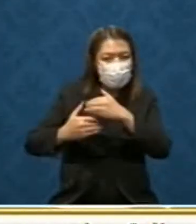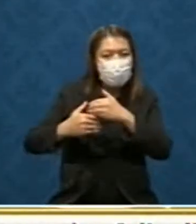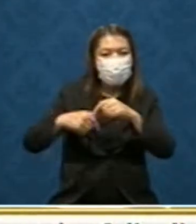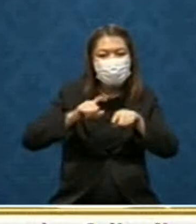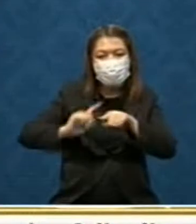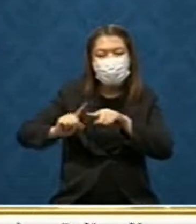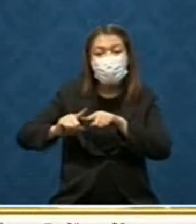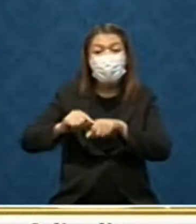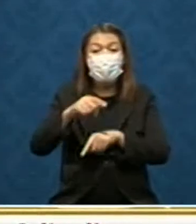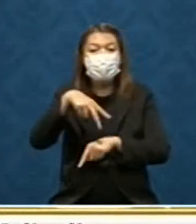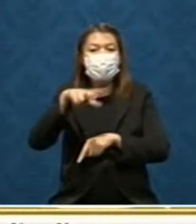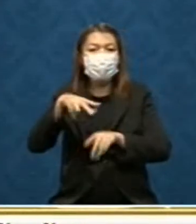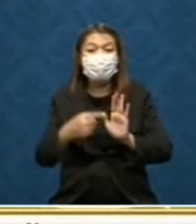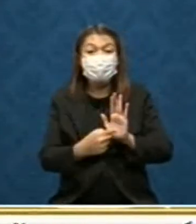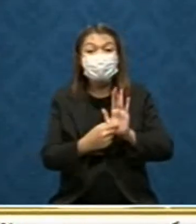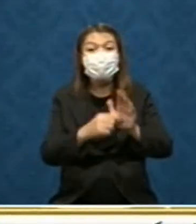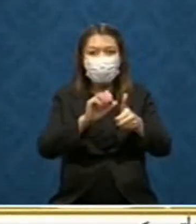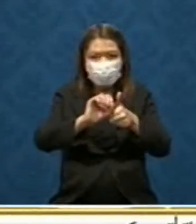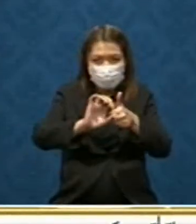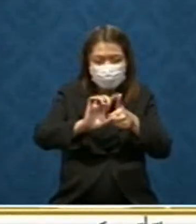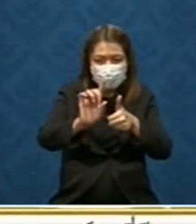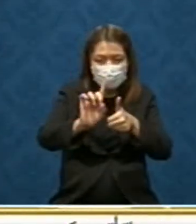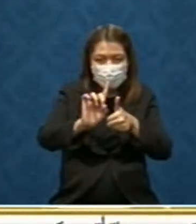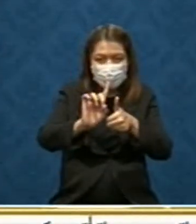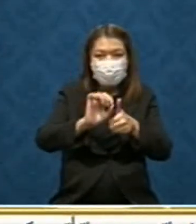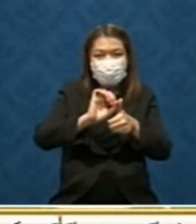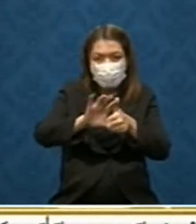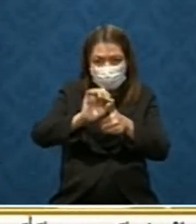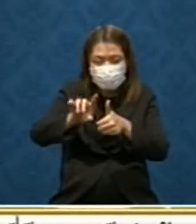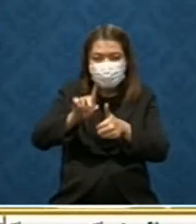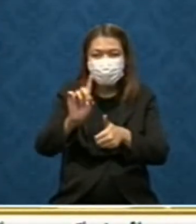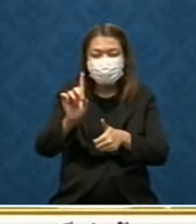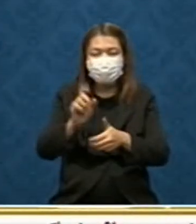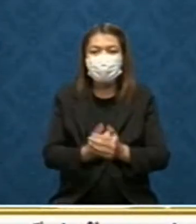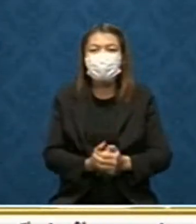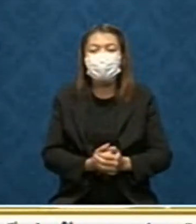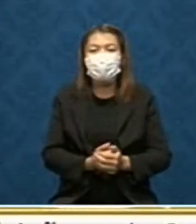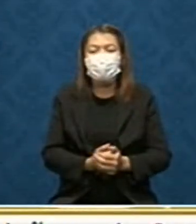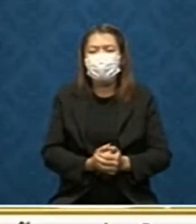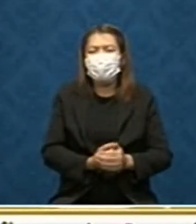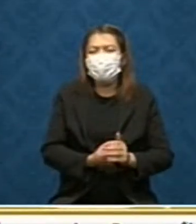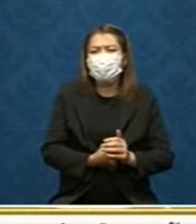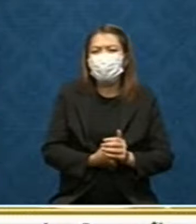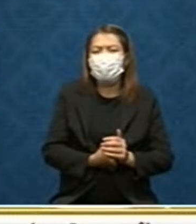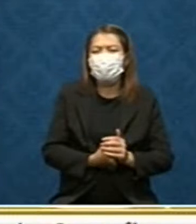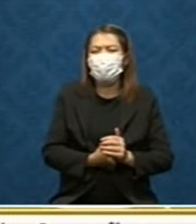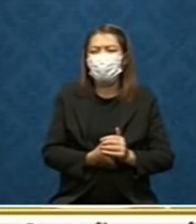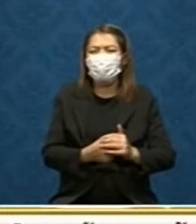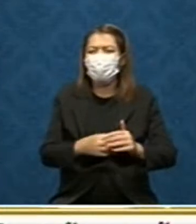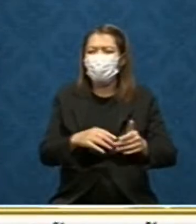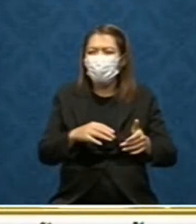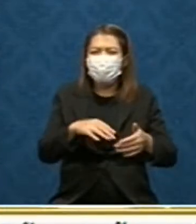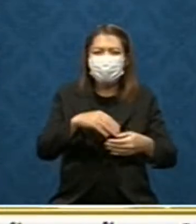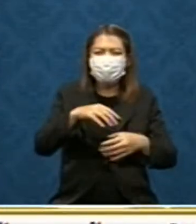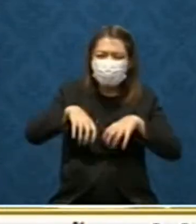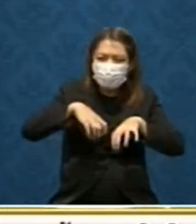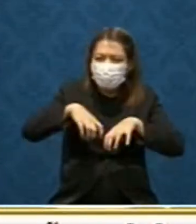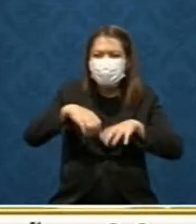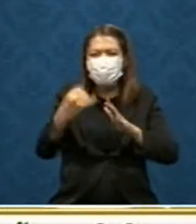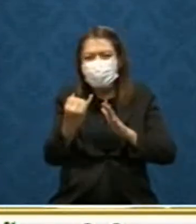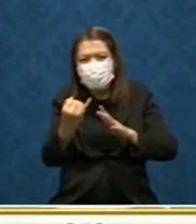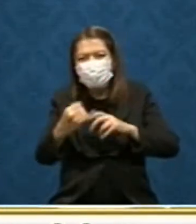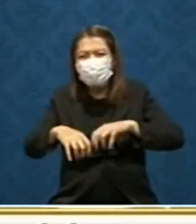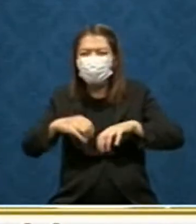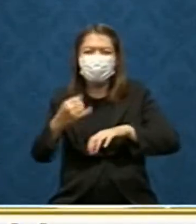ยเสนอไปยงไครั พเราเสนอยัไงก็เสนอว่าที่ท่านผิดพลาดมาตรอด แล้วมัไม่งงหัไม่ข้นมาตรอดนี้